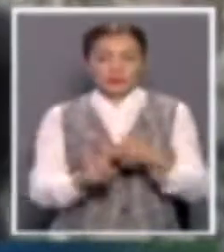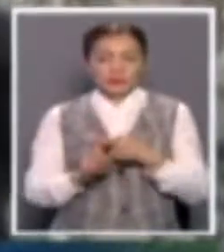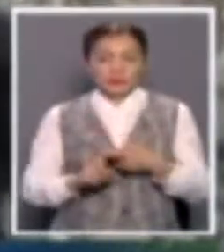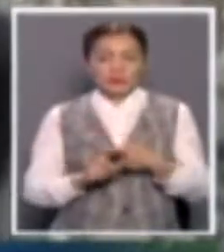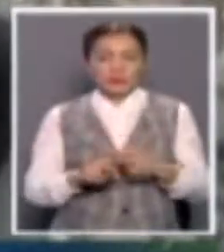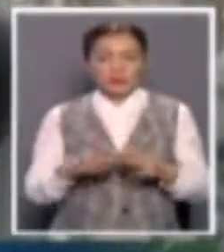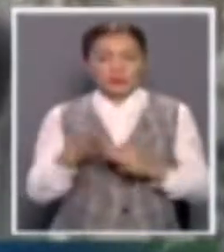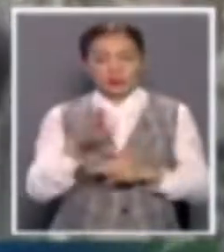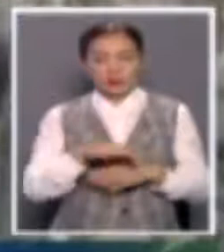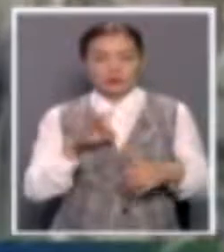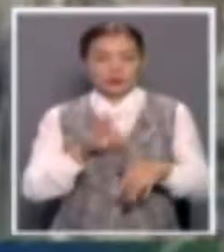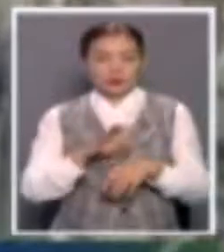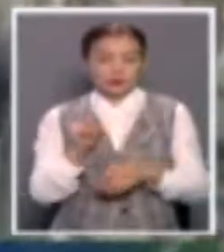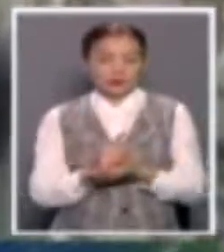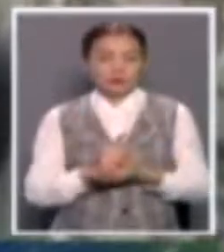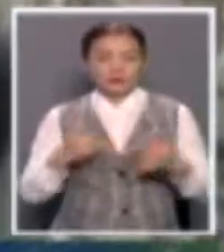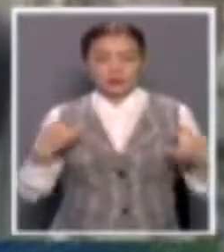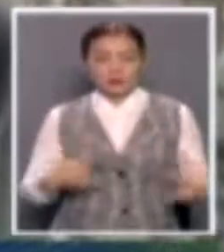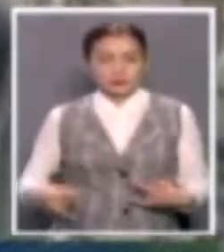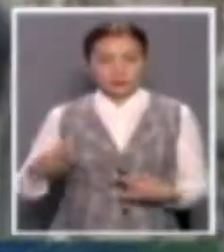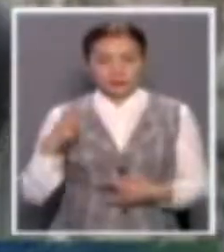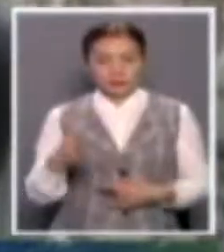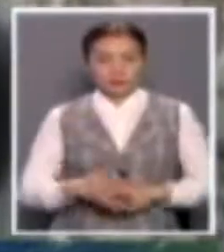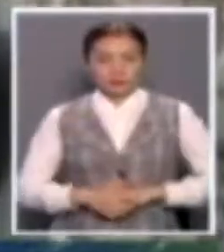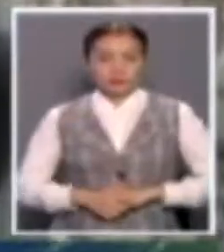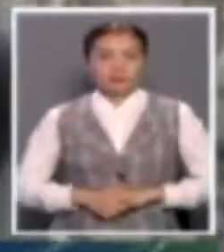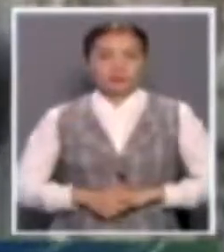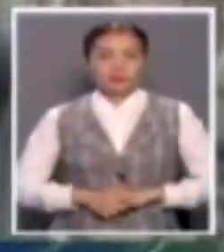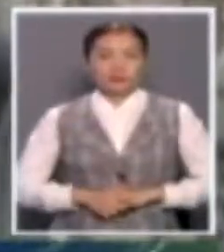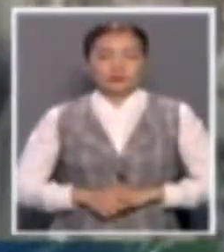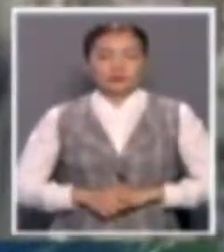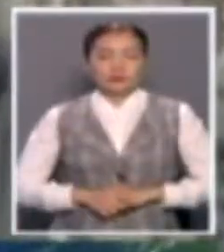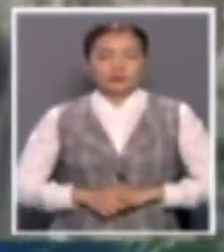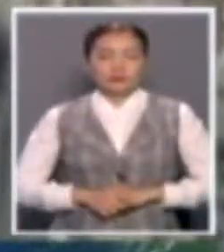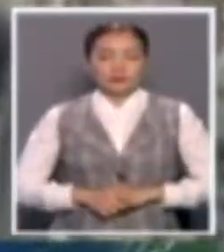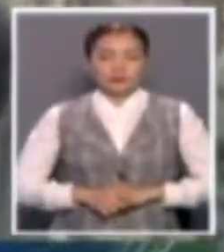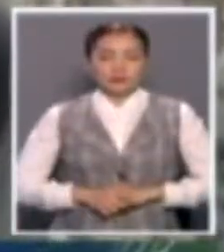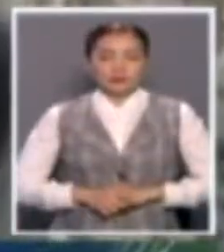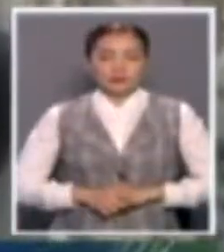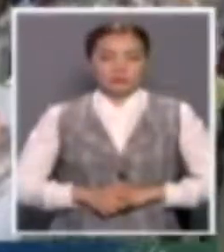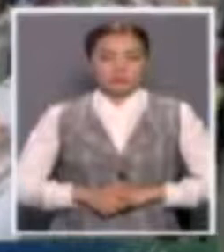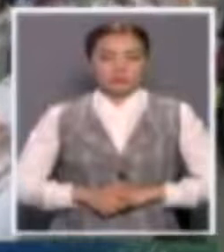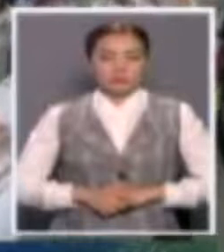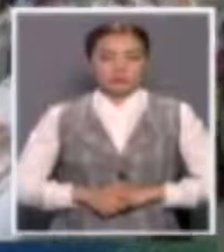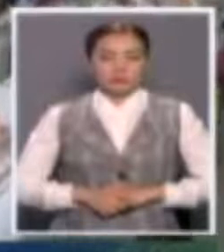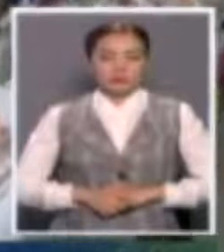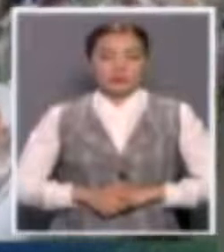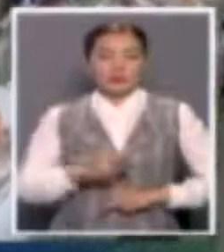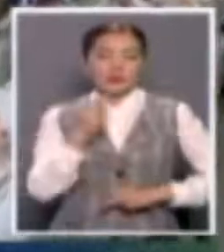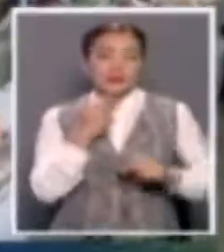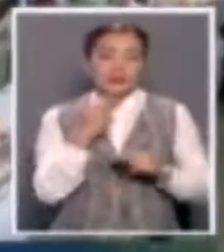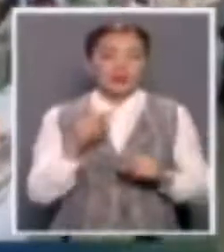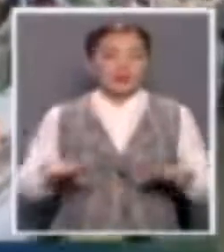алдында үйіне барар кезде міндетті түрде жаңа скрининг жүргізіледі, яғни оларда коронавирустық жұқпаға тексеру жүргізіледі. Ал азық-түлік